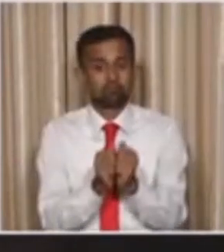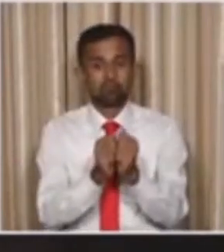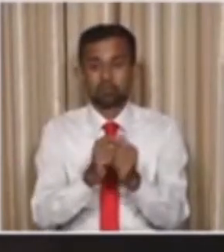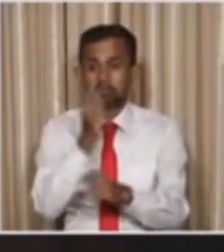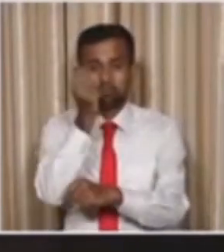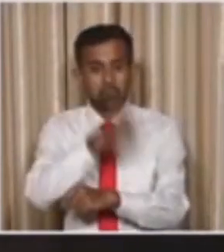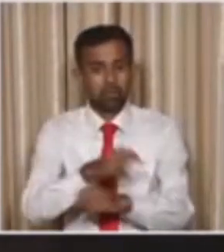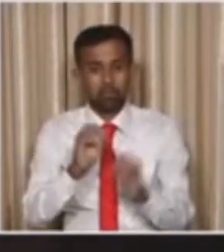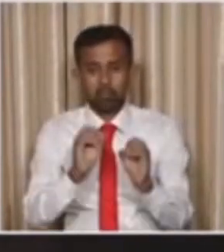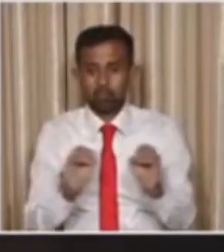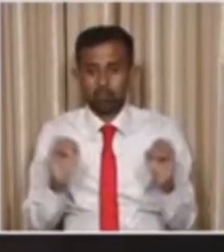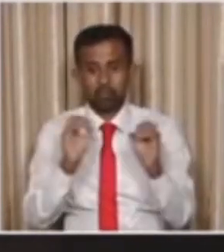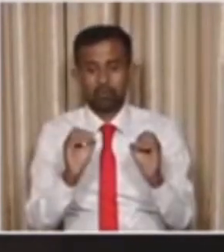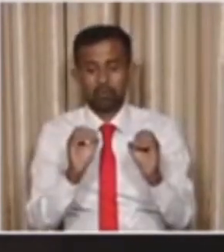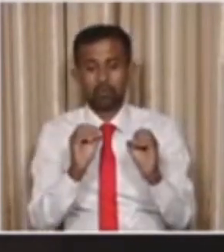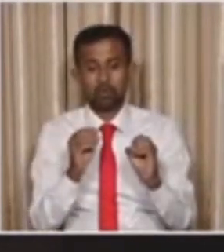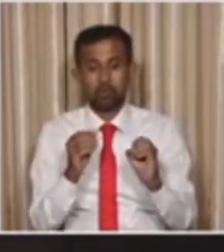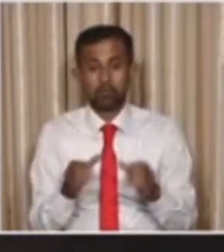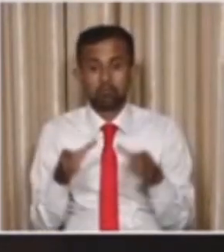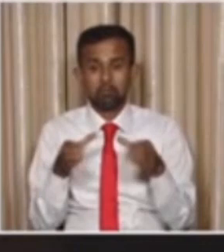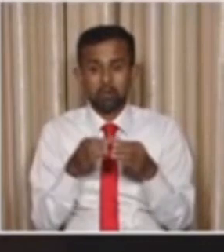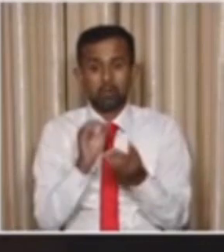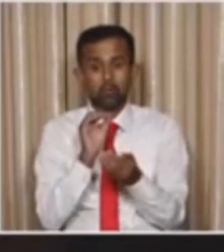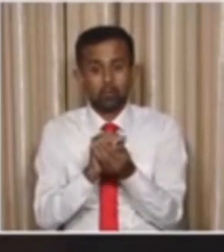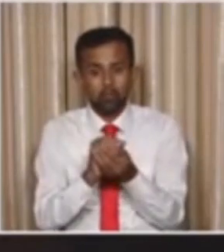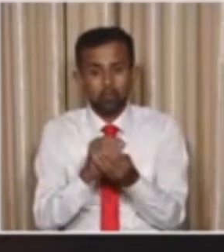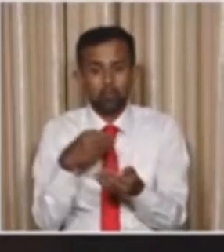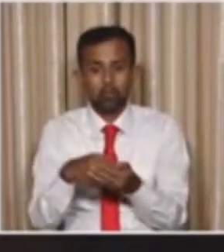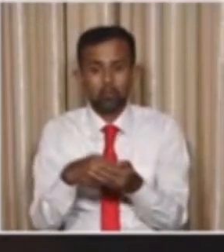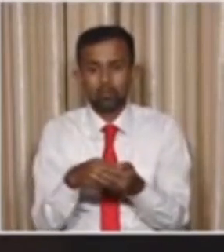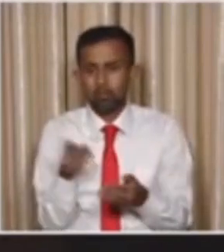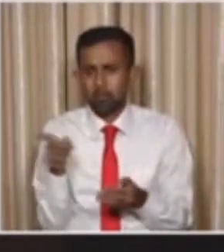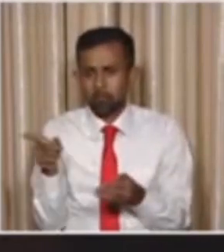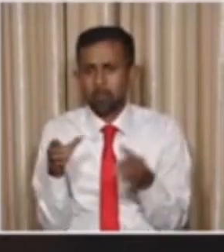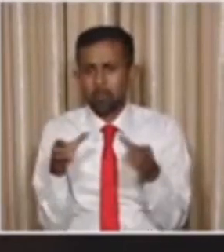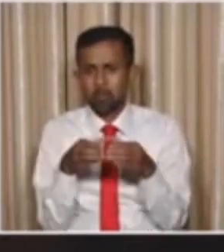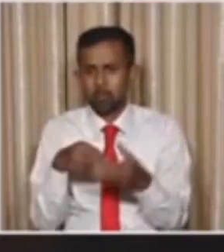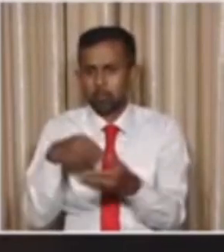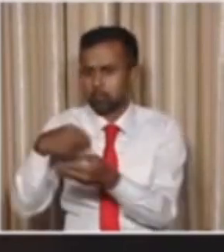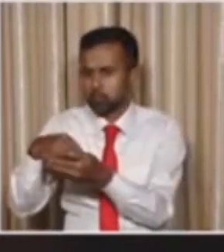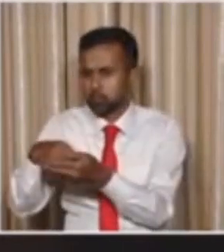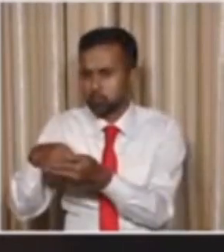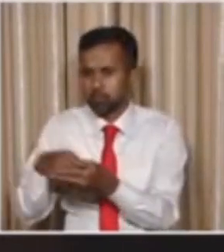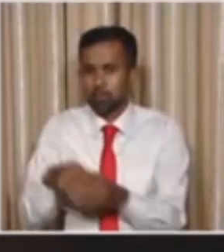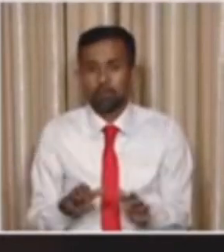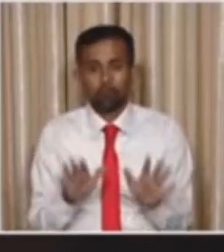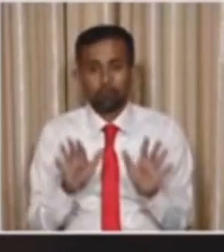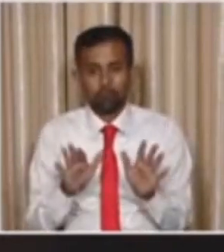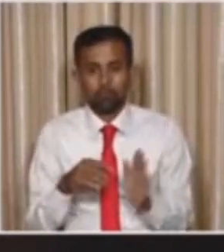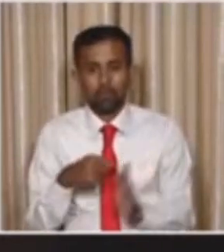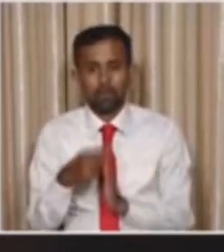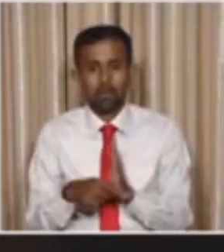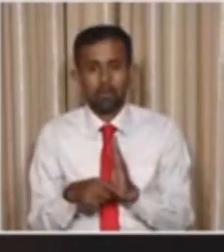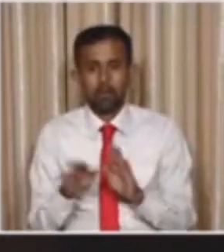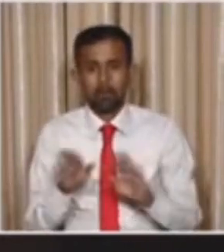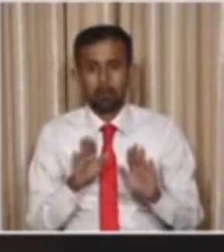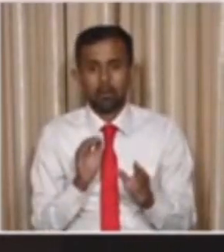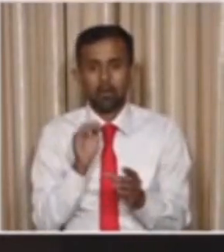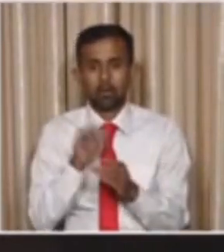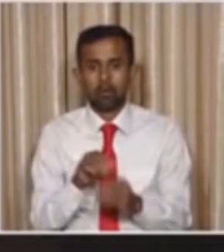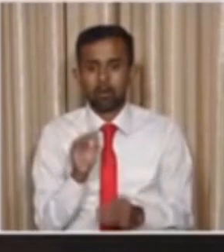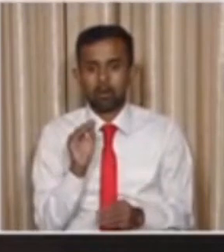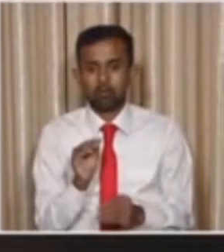පියවරක් තියන්නේ නැතුව මේ කල්ලි ආරක්ෂා කරන්න මේ කල්ලියට රැකවරණය දෙන්න විතරක් මේ රටේ පාලකයෝ ඉදිරිපත් වෙනවා